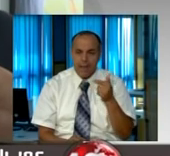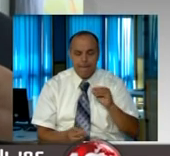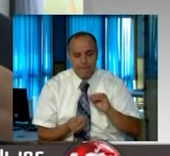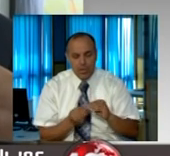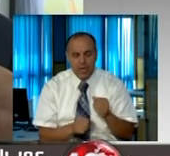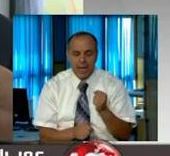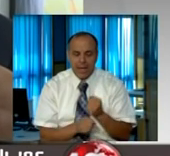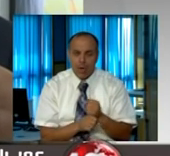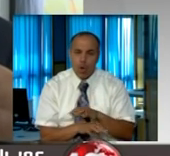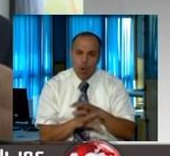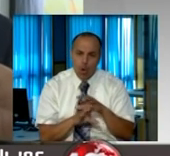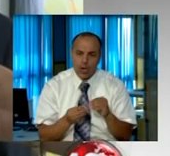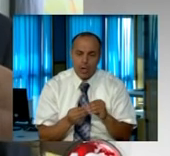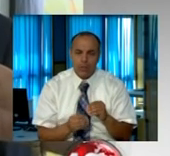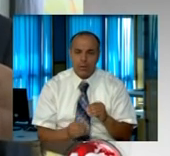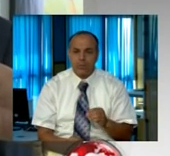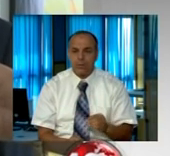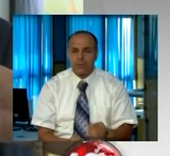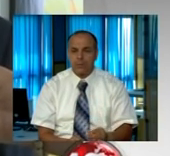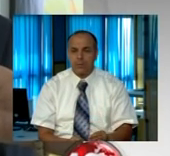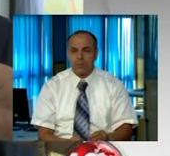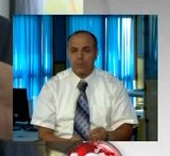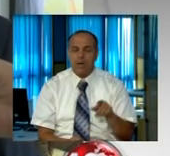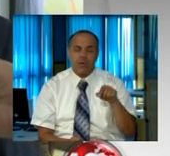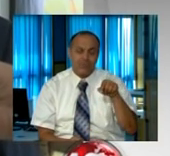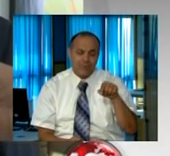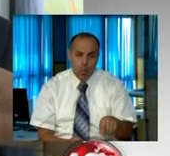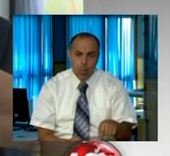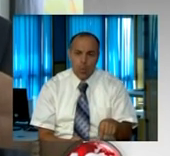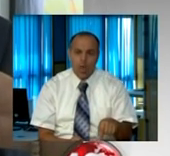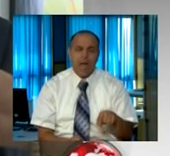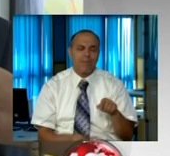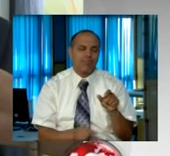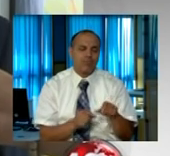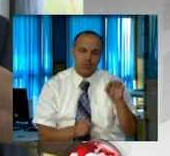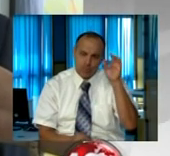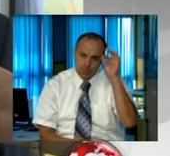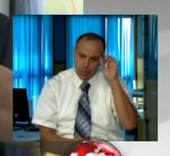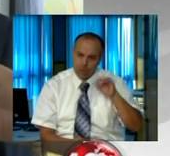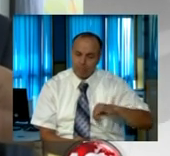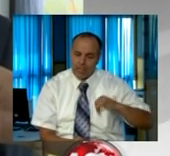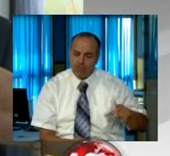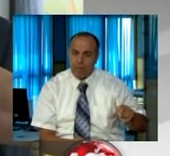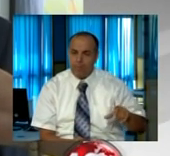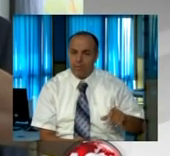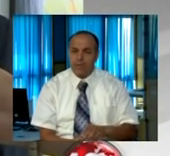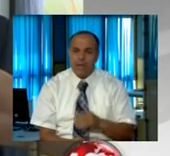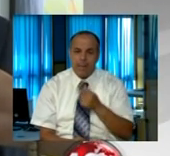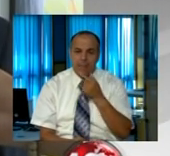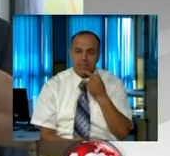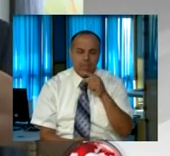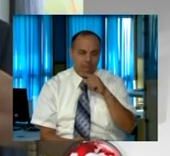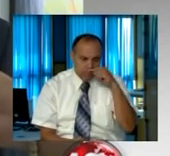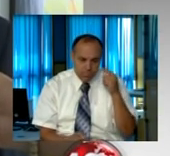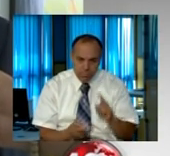مشاكل التشغيل وغيرها من المشاكل اللي قاعدة سايرة في مجتمعنا خاصة في المجتمع الشباب كما